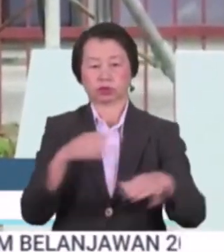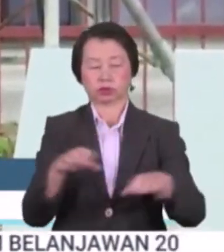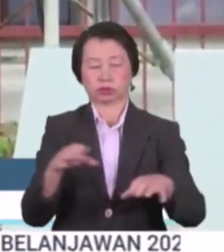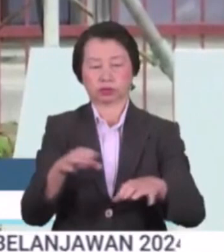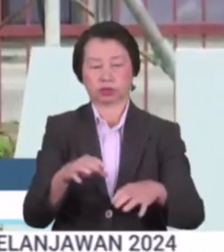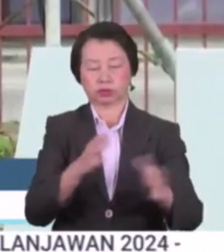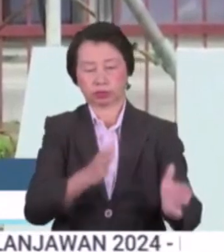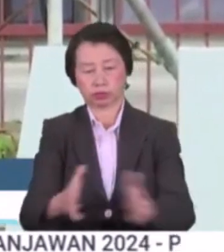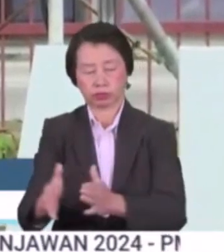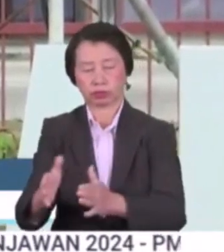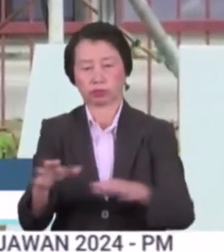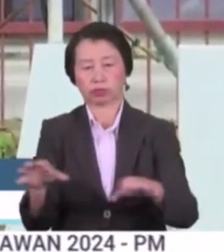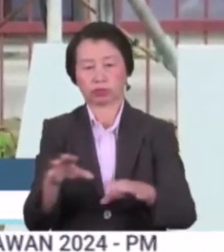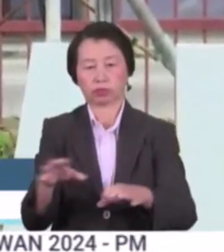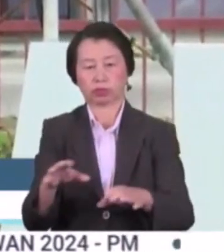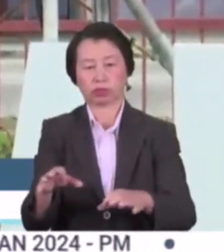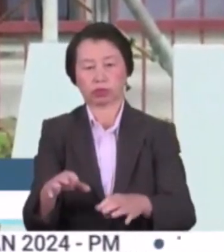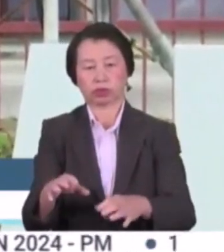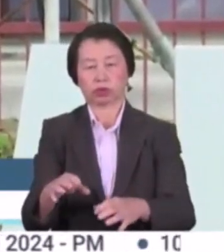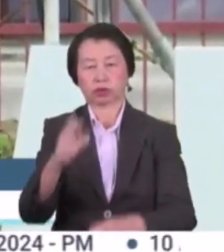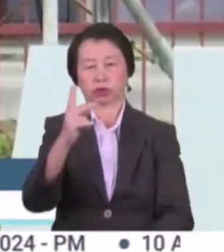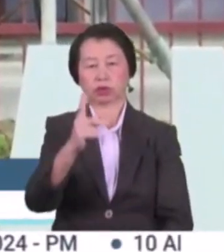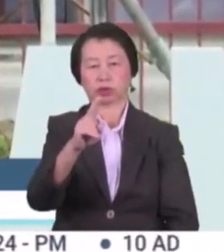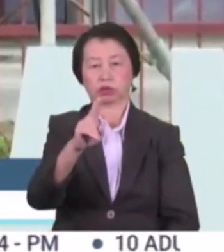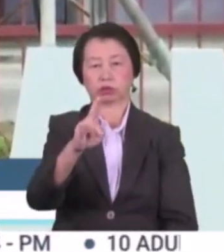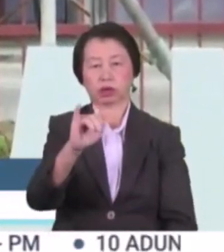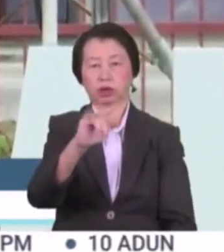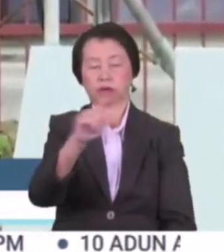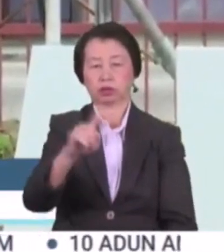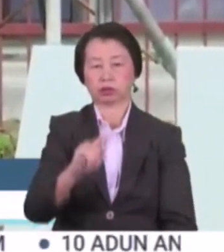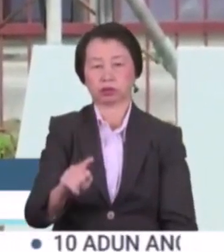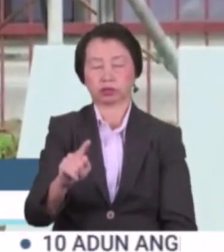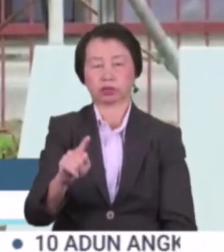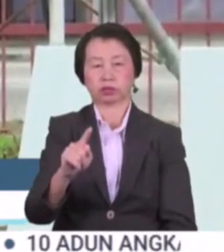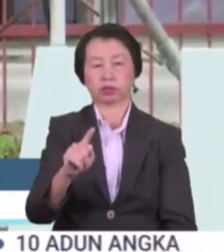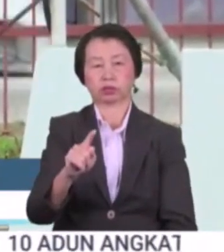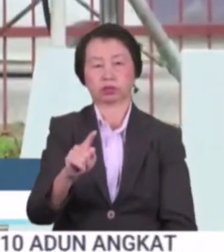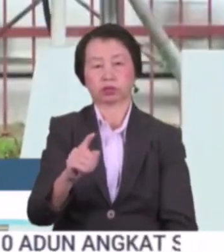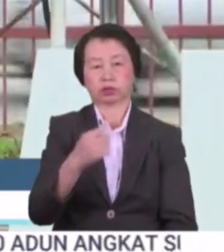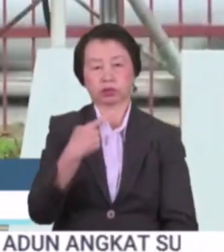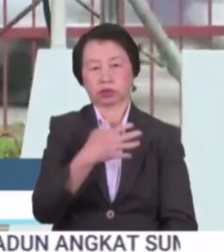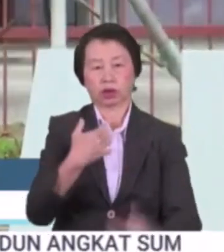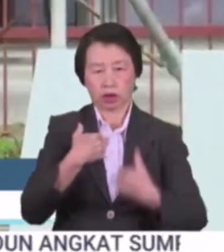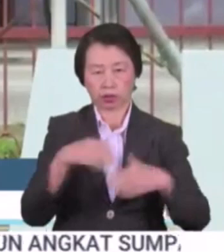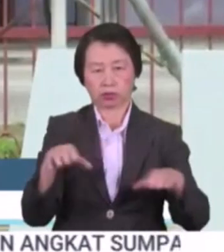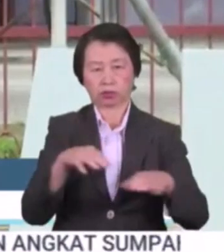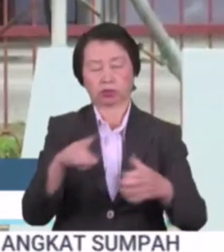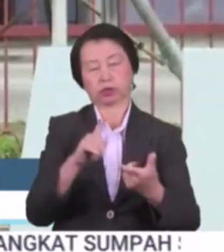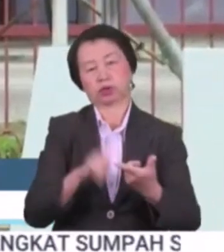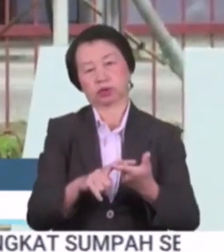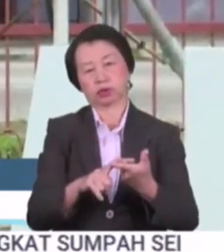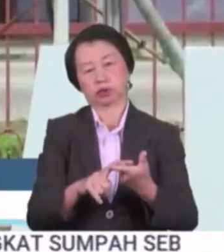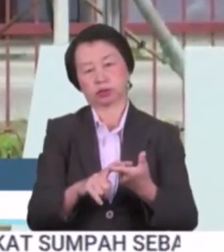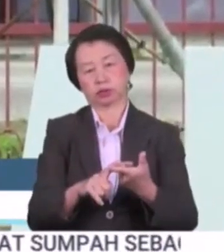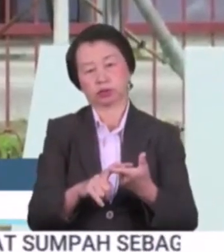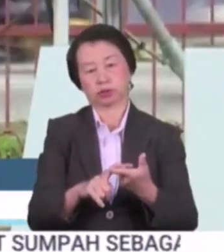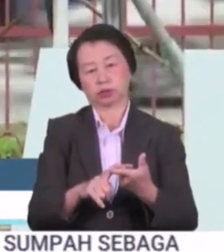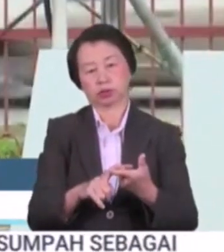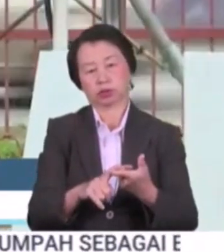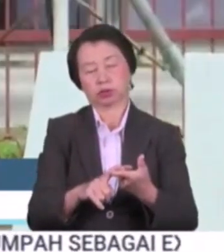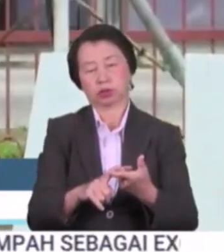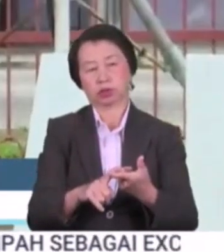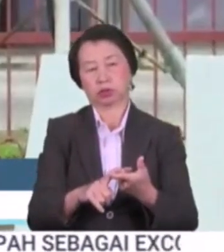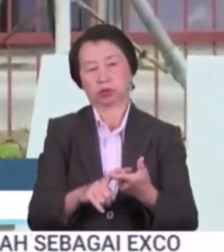kita merancang untuk membuat kuis sempena Bulan Kebangsaan. Kita juga telah merancang